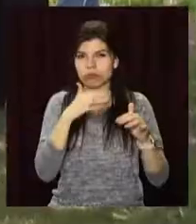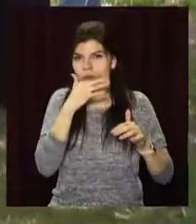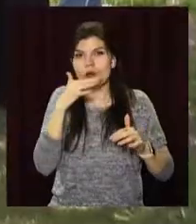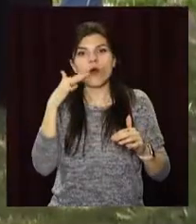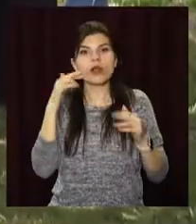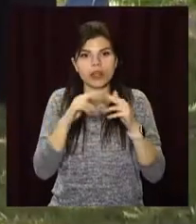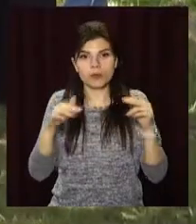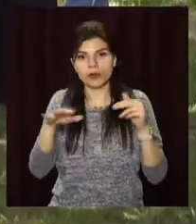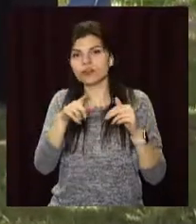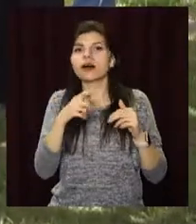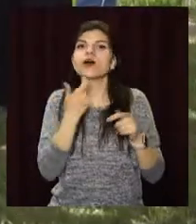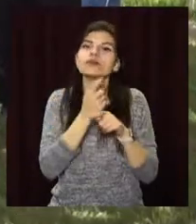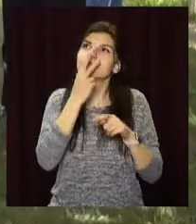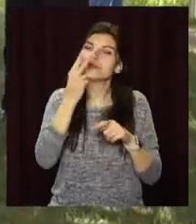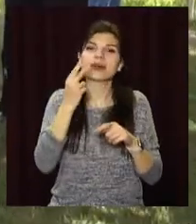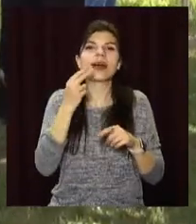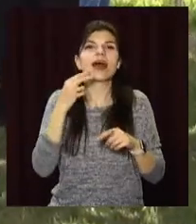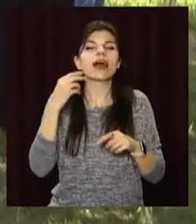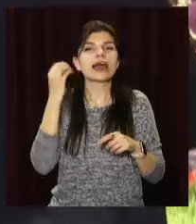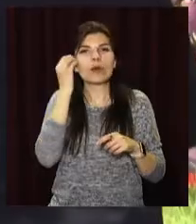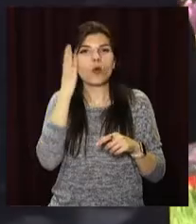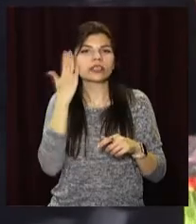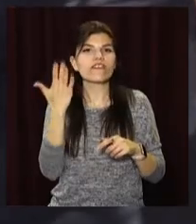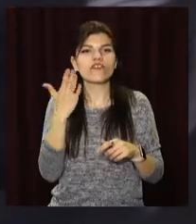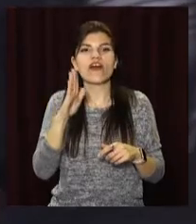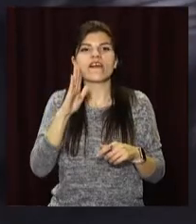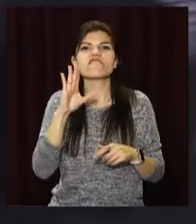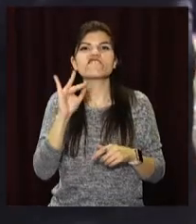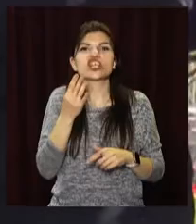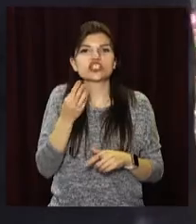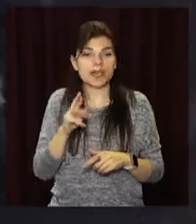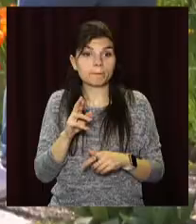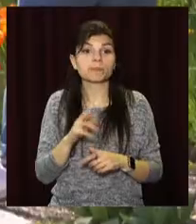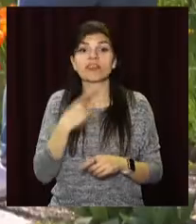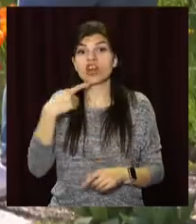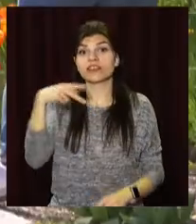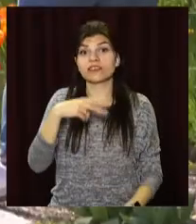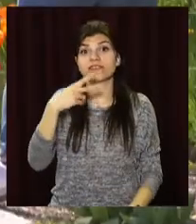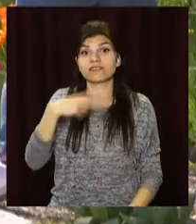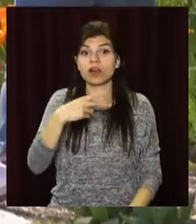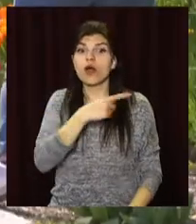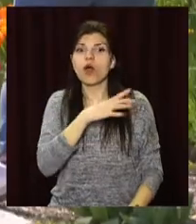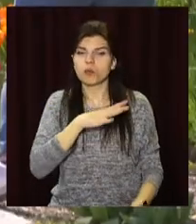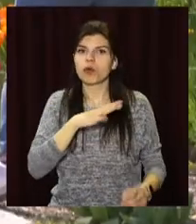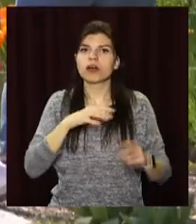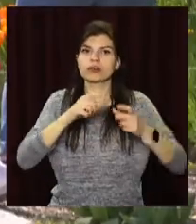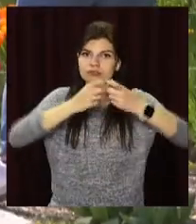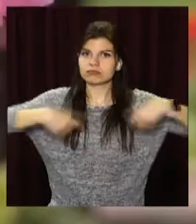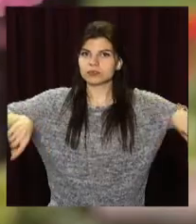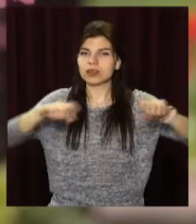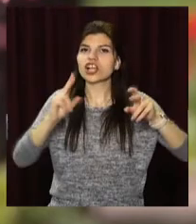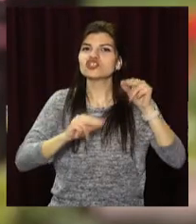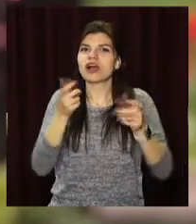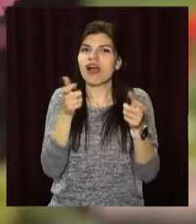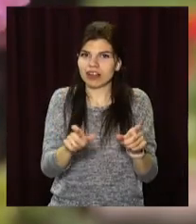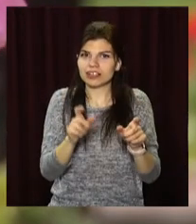дніпрян. Вони милуються японською вишнею та роблять селфі. У 2020-му сакури були огороджені сигнальними